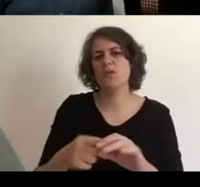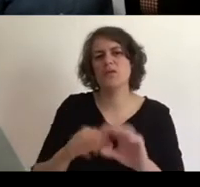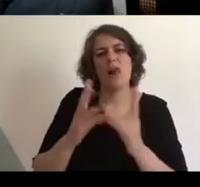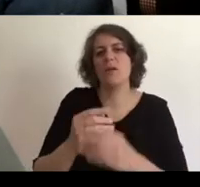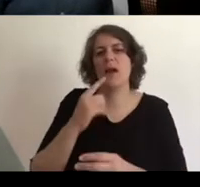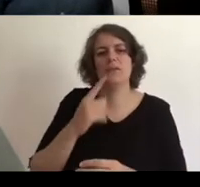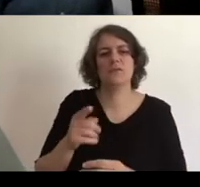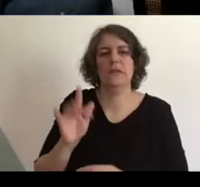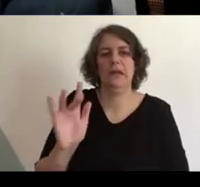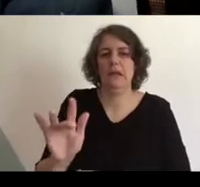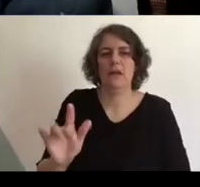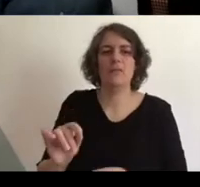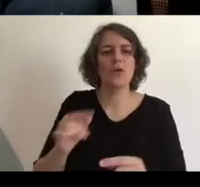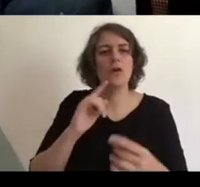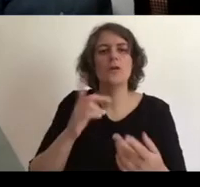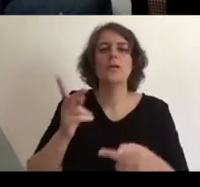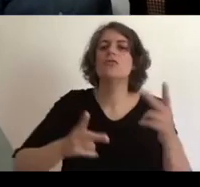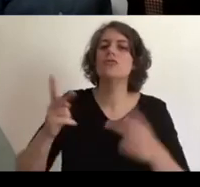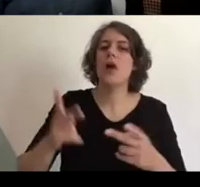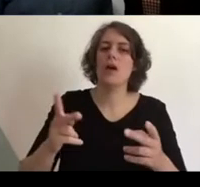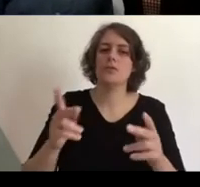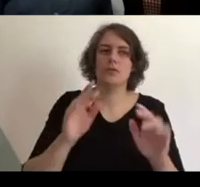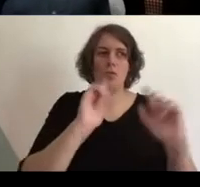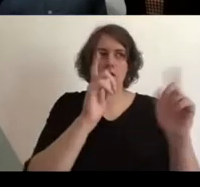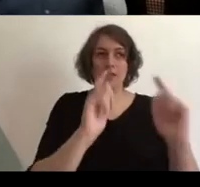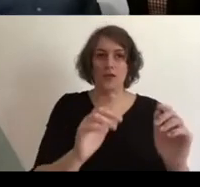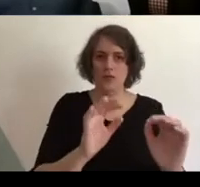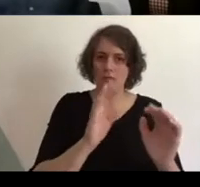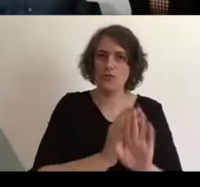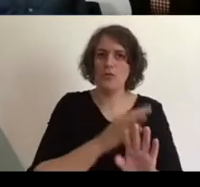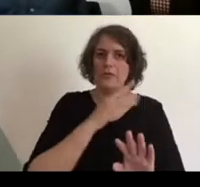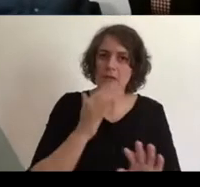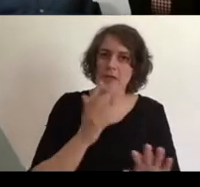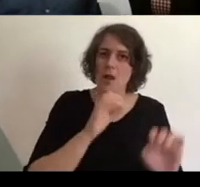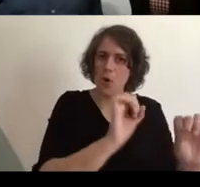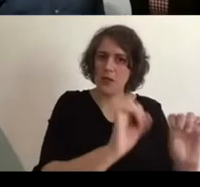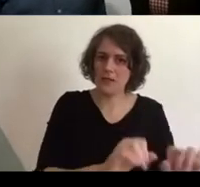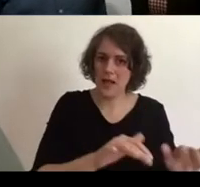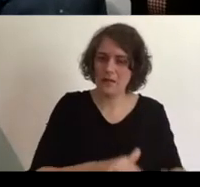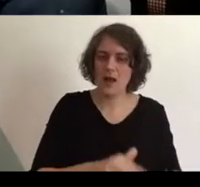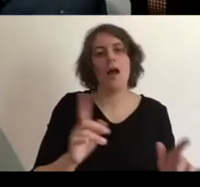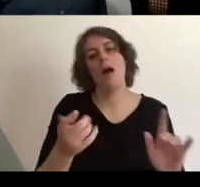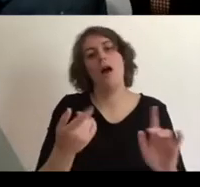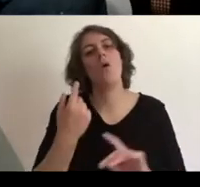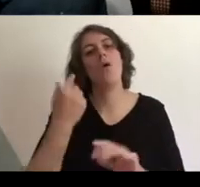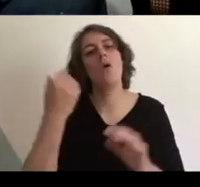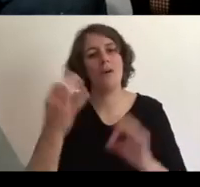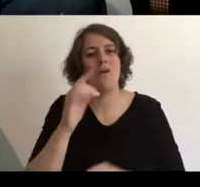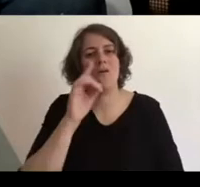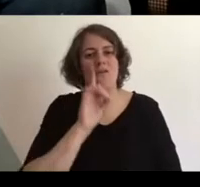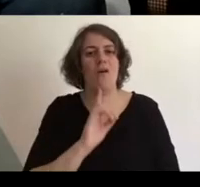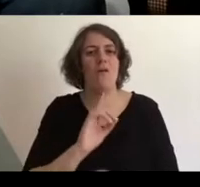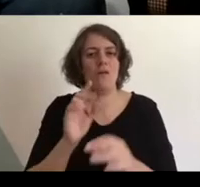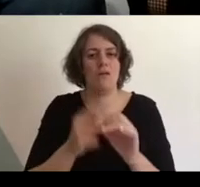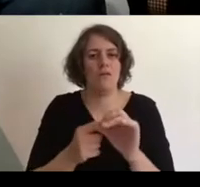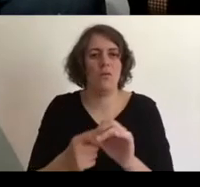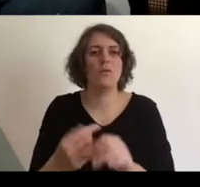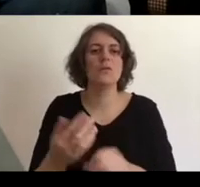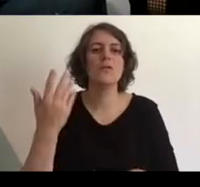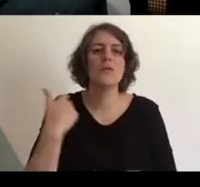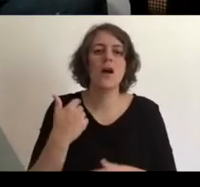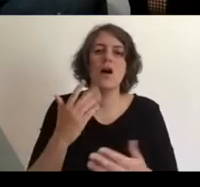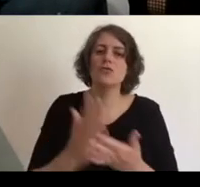Chancen nutzen, die halt die bunte Gesellschaft mitbringt. Aber das ist wahrscheinlich zu blauäugig. Ich befürchte, wir haben das ja auch in anderen Zusammenhängen